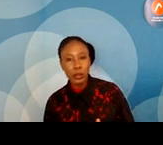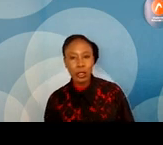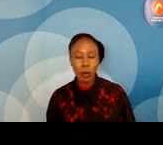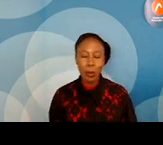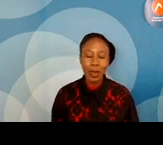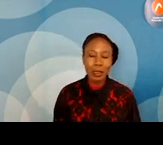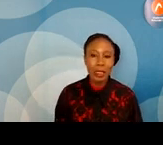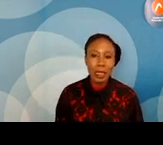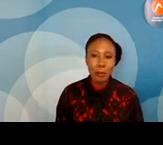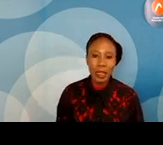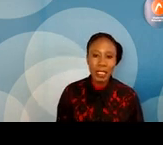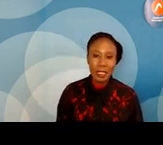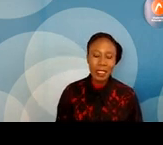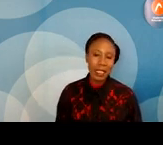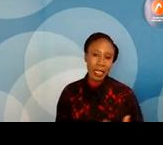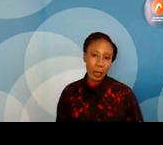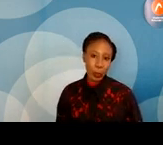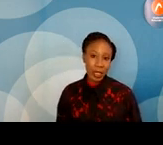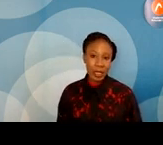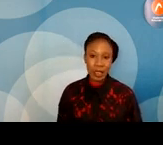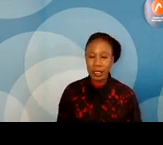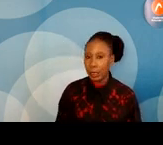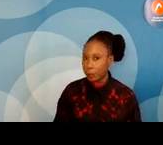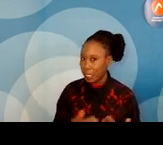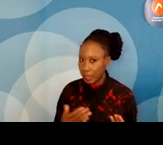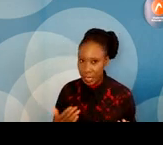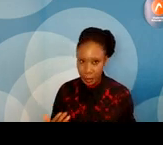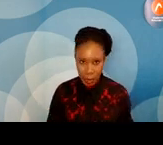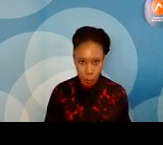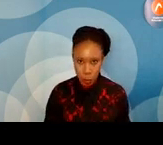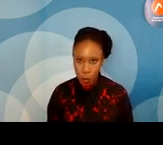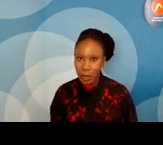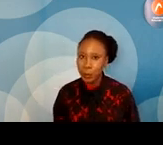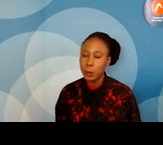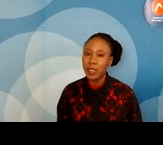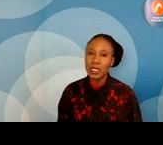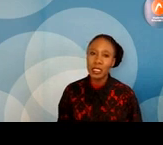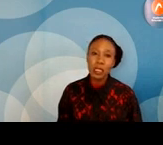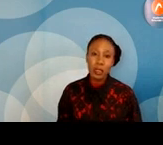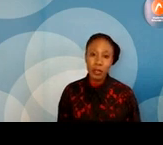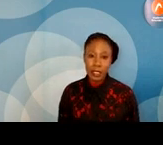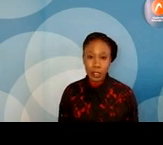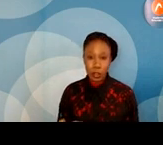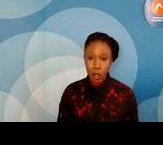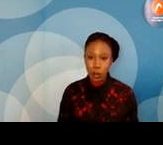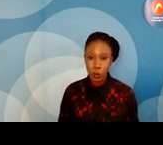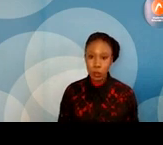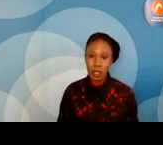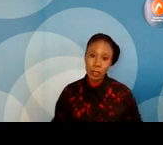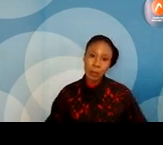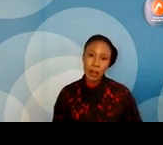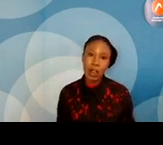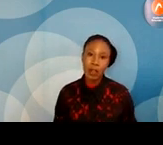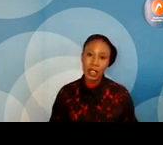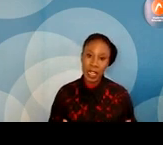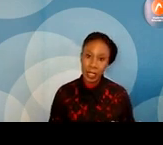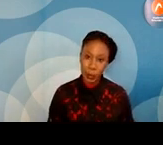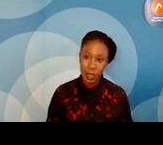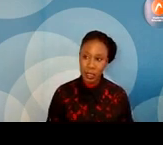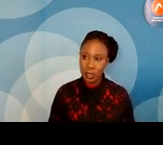bryta myten om att man inte är engagerad eller att man inte är lapp på arbetsplatsen. Vilket gör också att